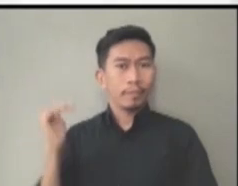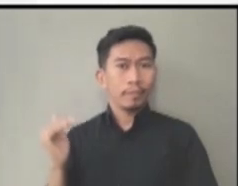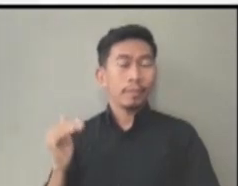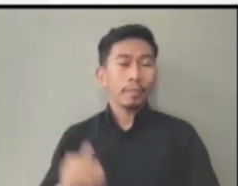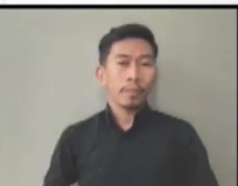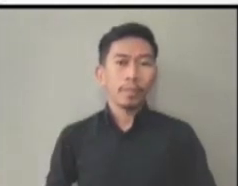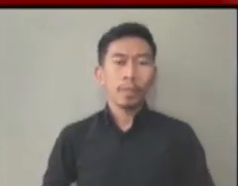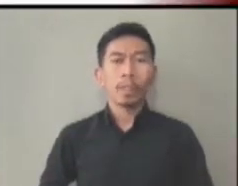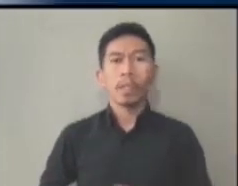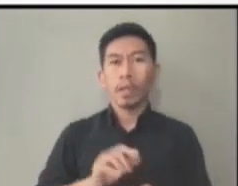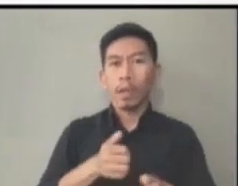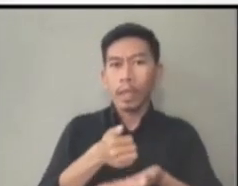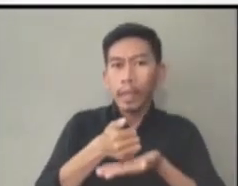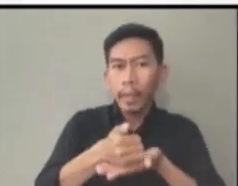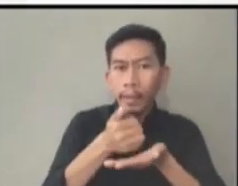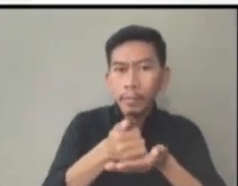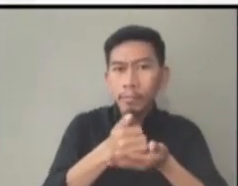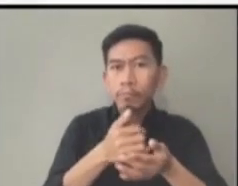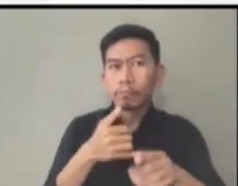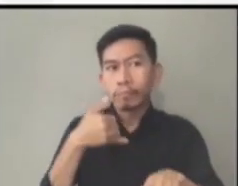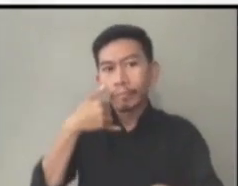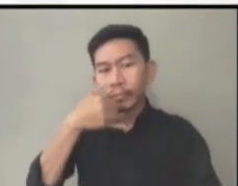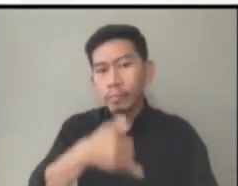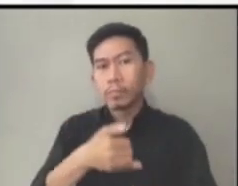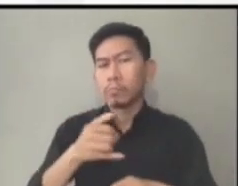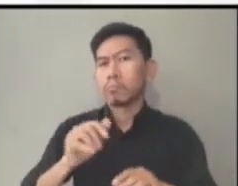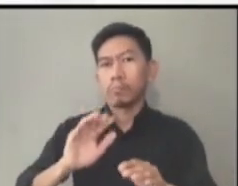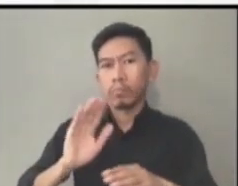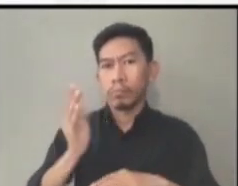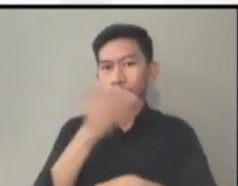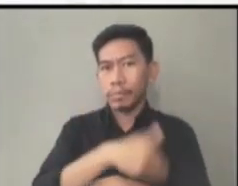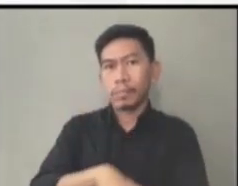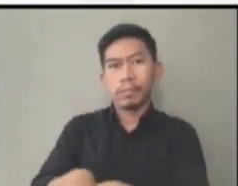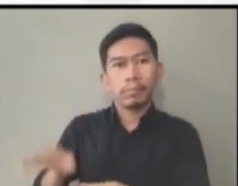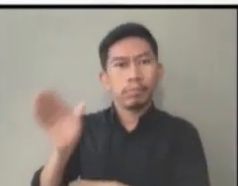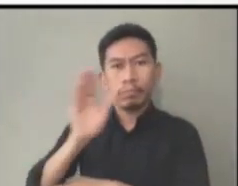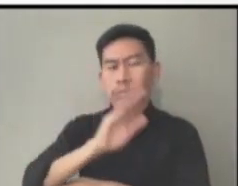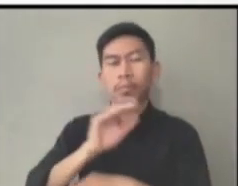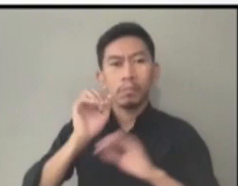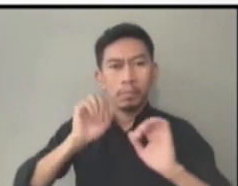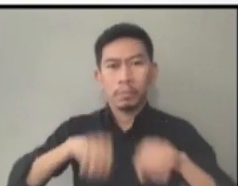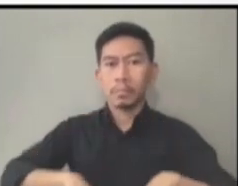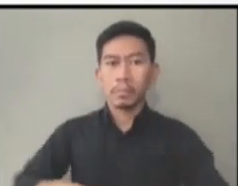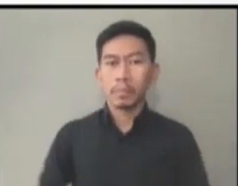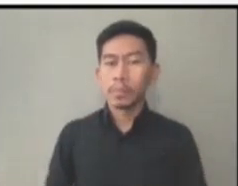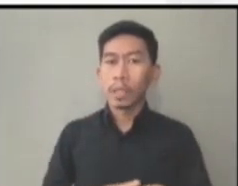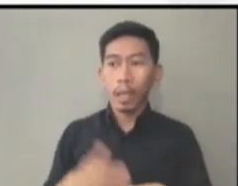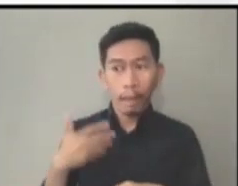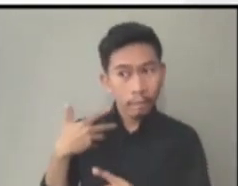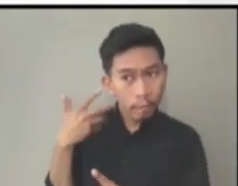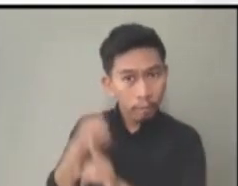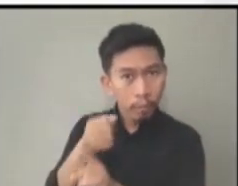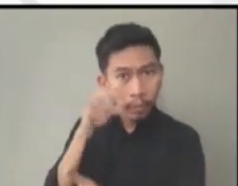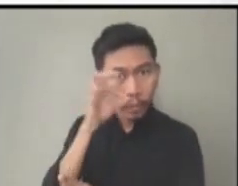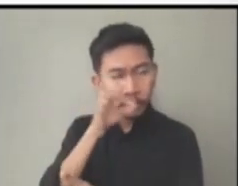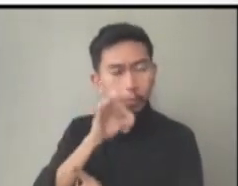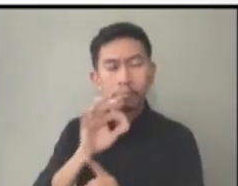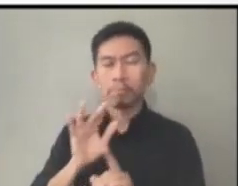ng Pilipinas at Taiwan, 24 oras. Wala pa namang napaulat na may nasaktan na Pilipino sa nangyaring lindol sa Taiwan.